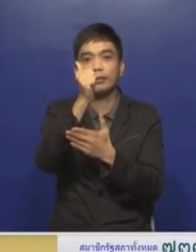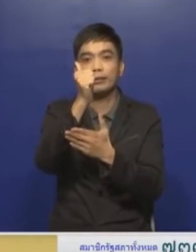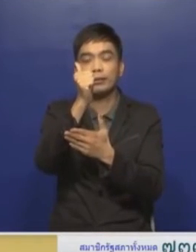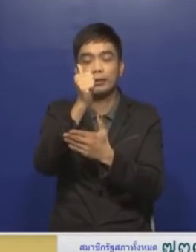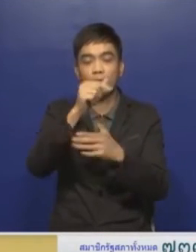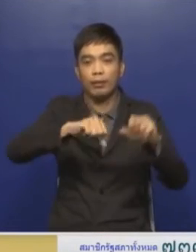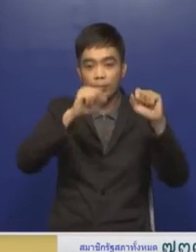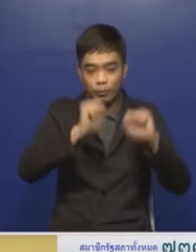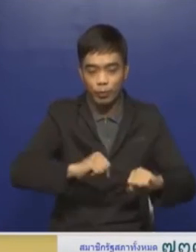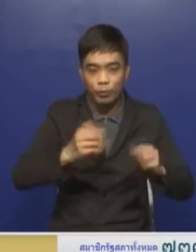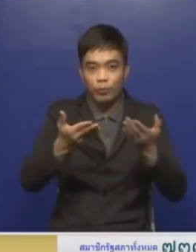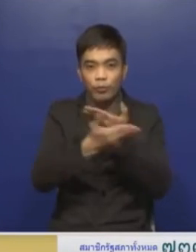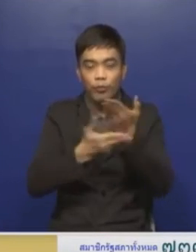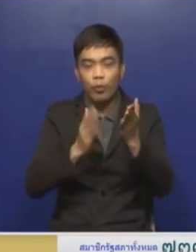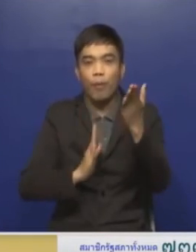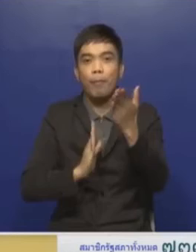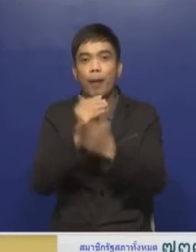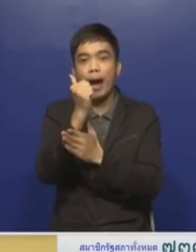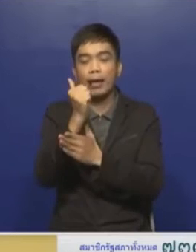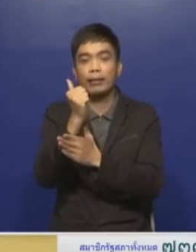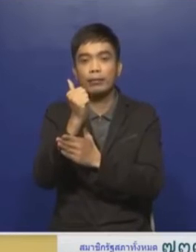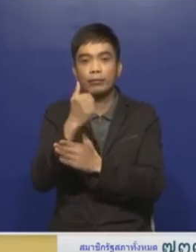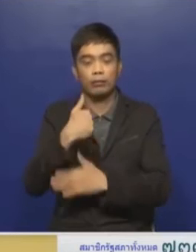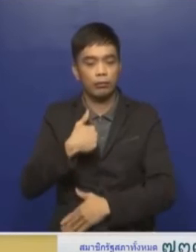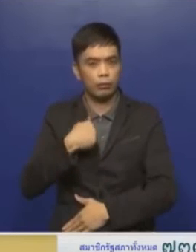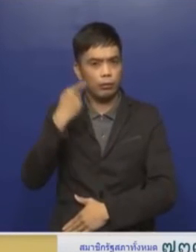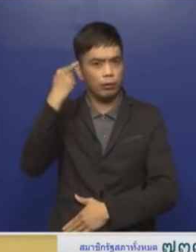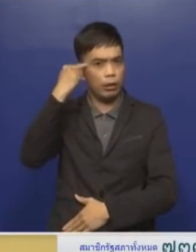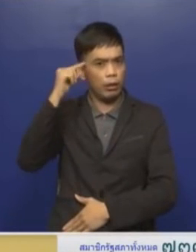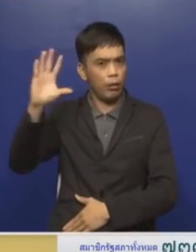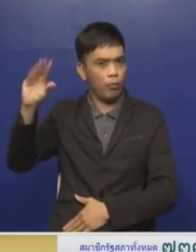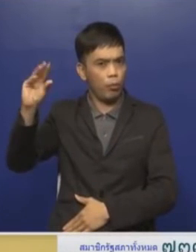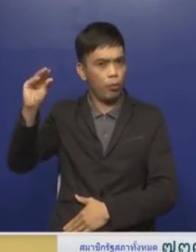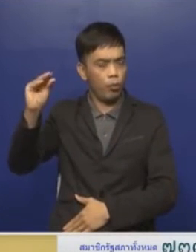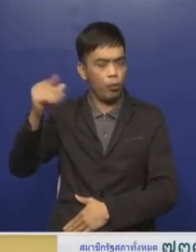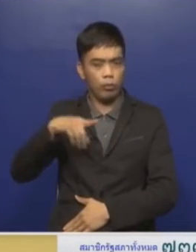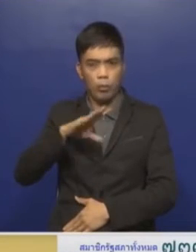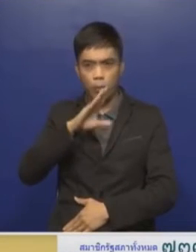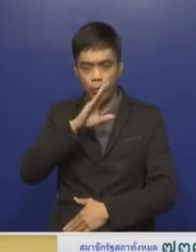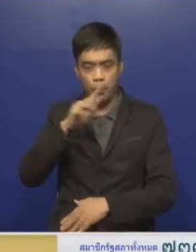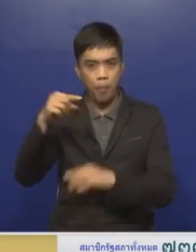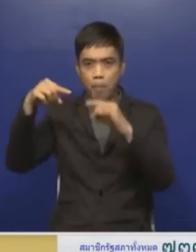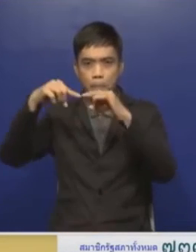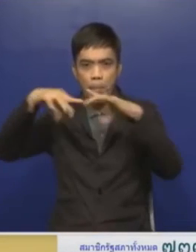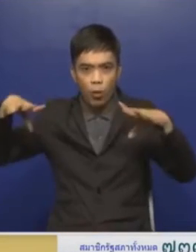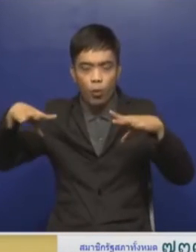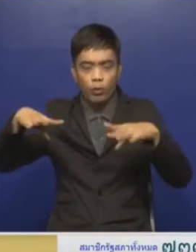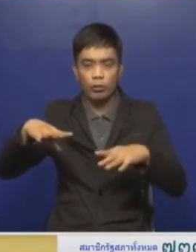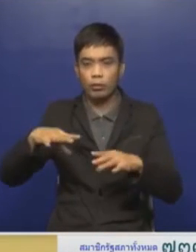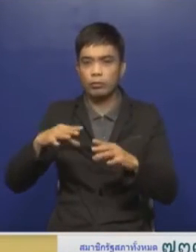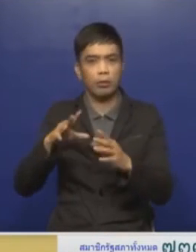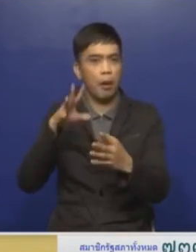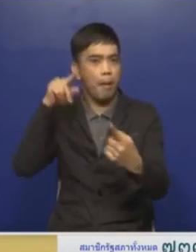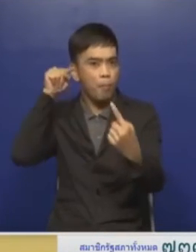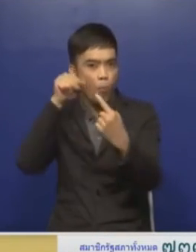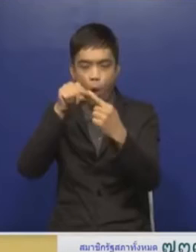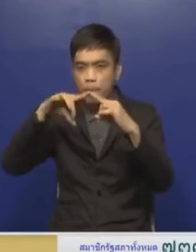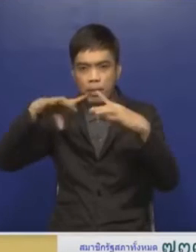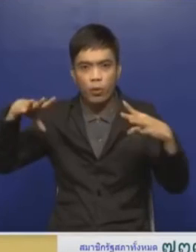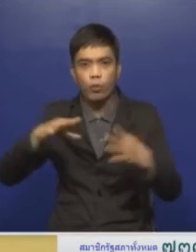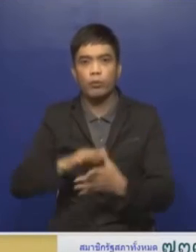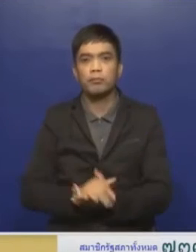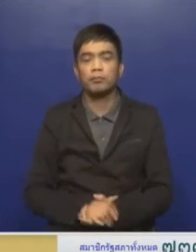ความเหนชอบของลENTสภาซึผมถือวาเป็นคำกลาวอัเป็เท็จและไม่เหะสมไปอยางยิงนะครับ